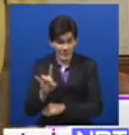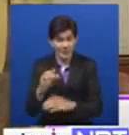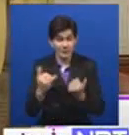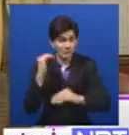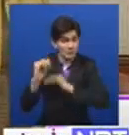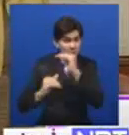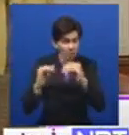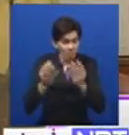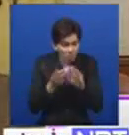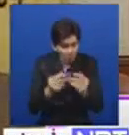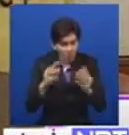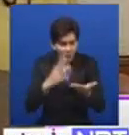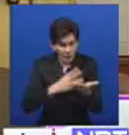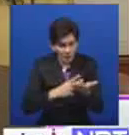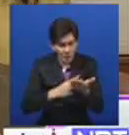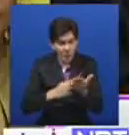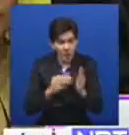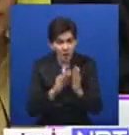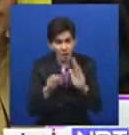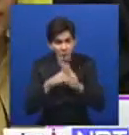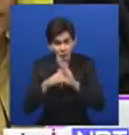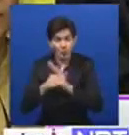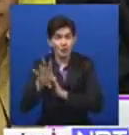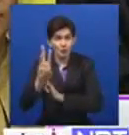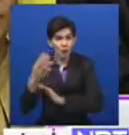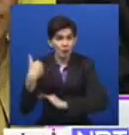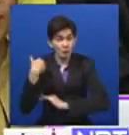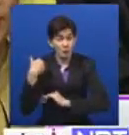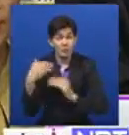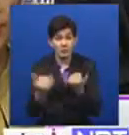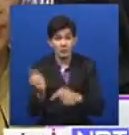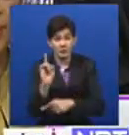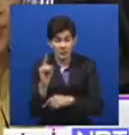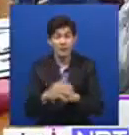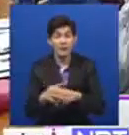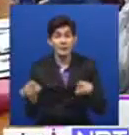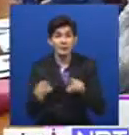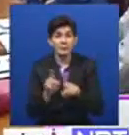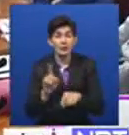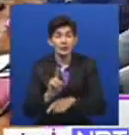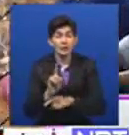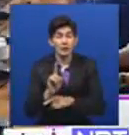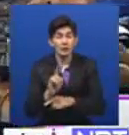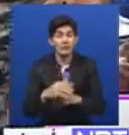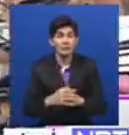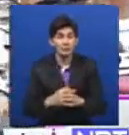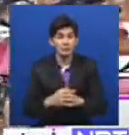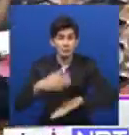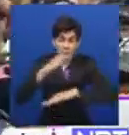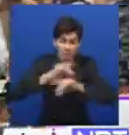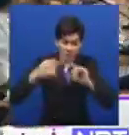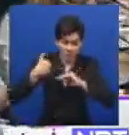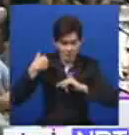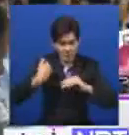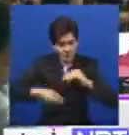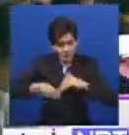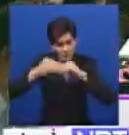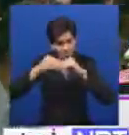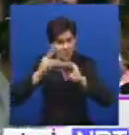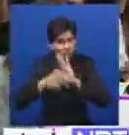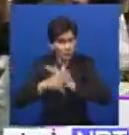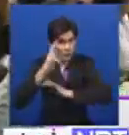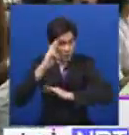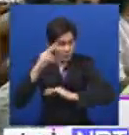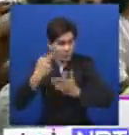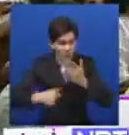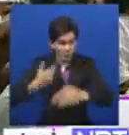พัฒนาเนื้อหารายวิชา6บทเรียนและในงบประมาณ2559จะผลิตสื่อสิ่งพิมพ์เพื่อเสริมความรู้หลักประกันสุข